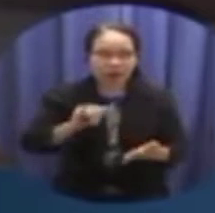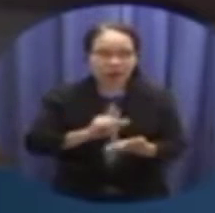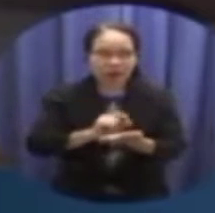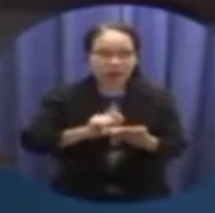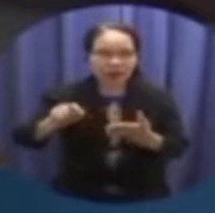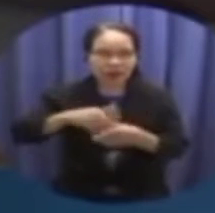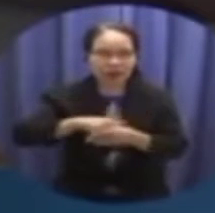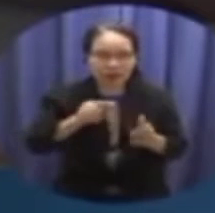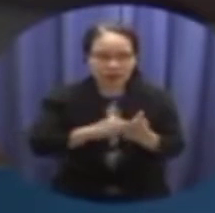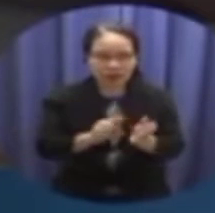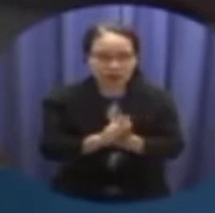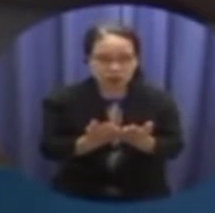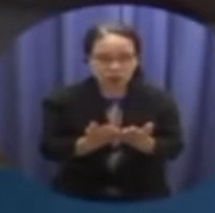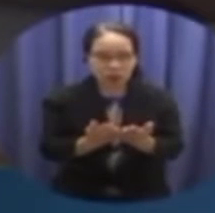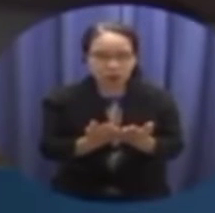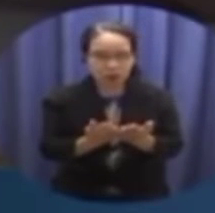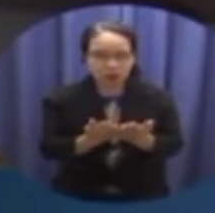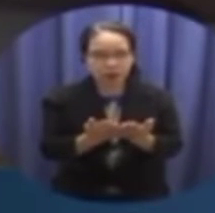sa aklat na ito.